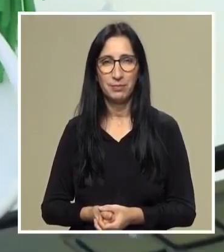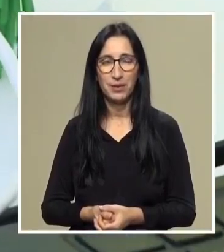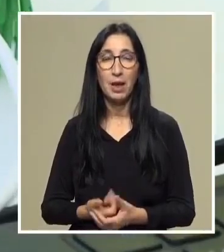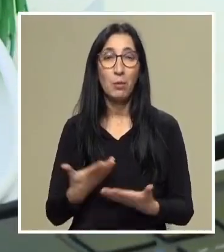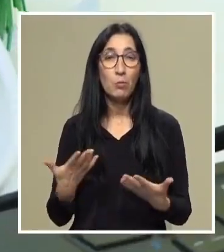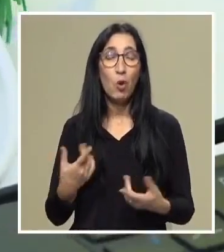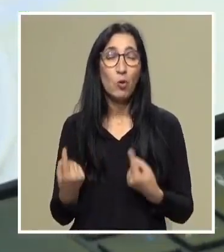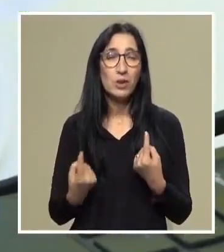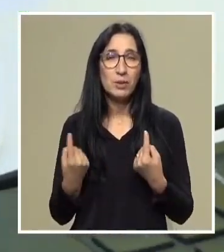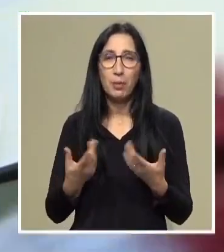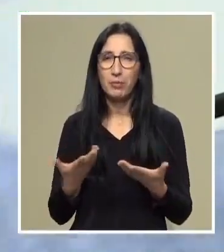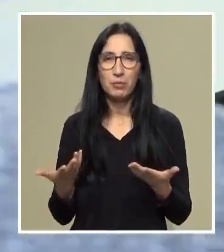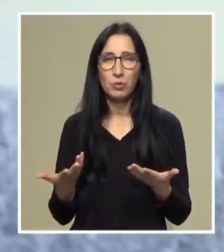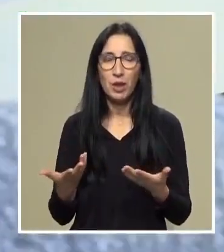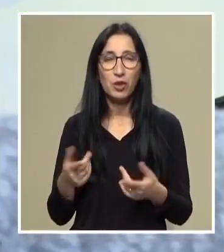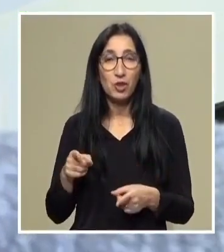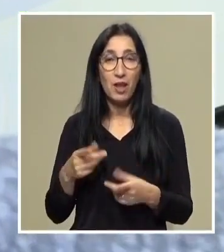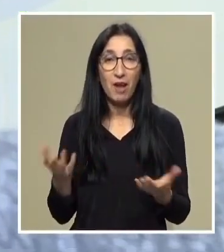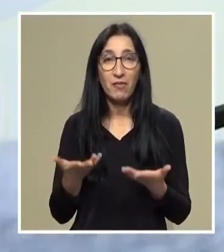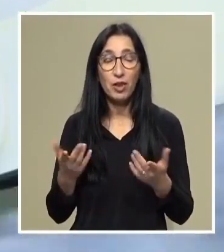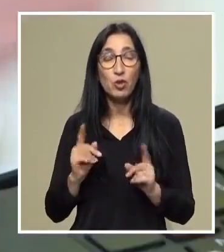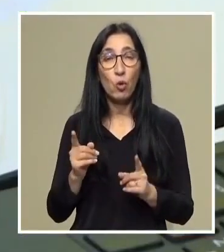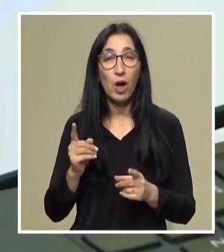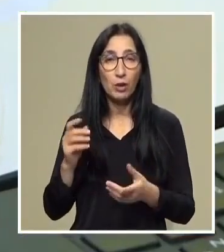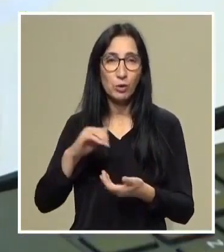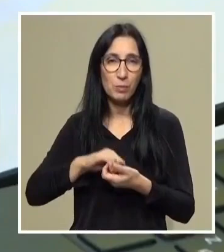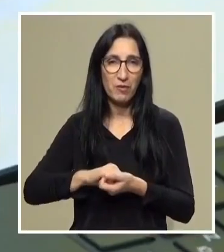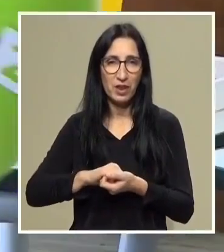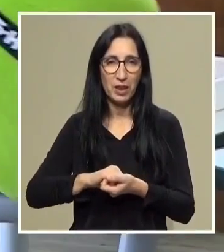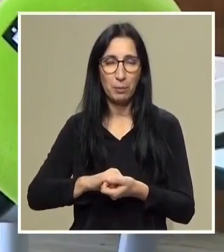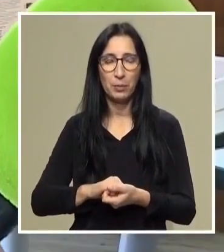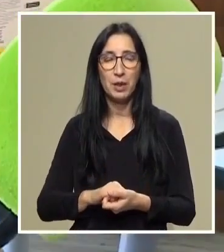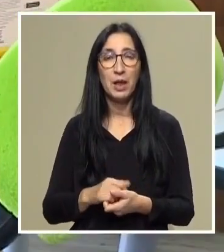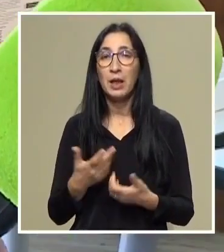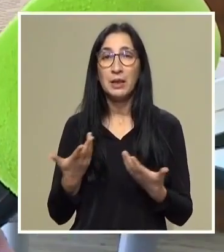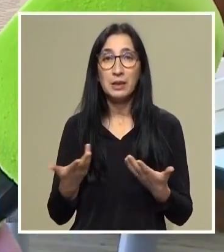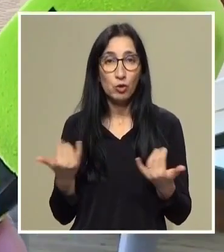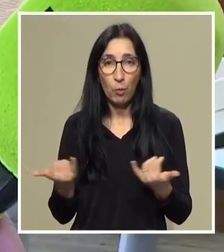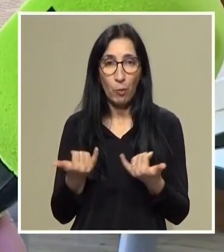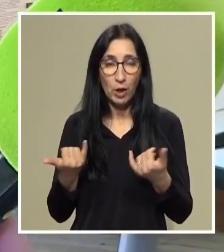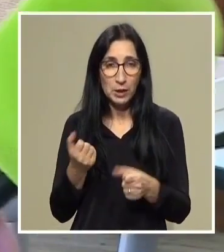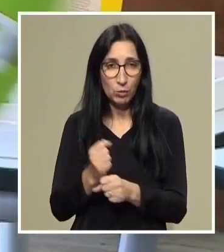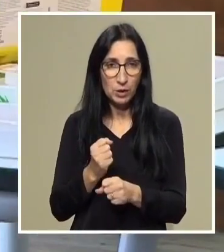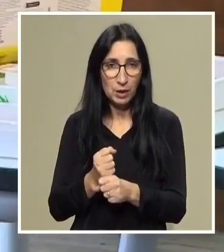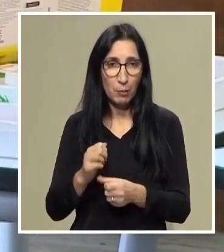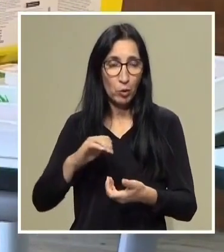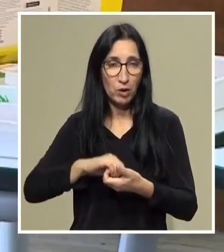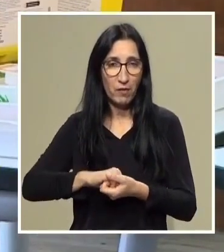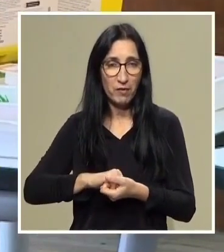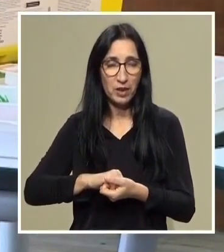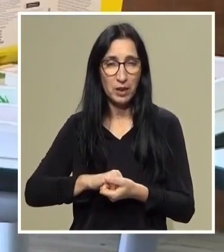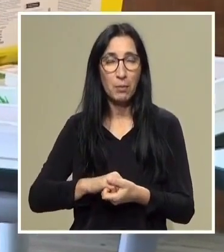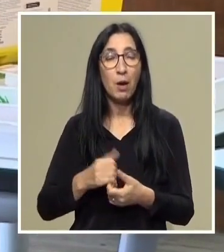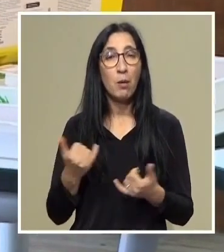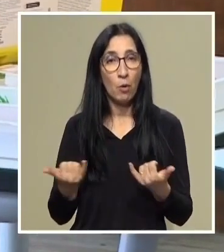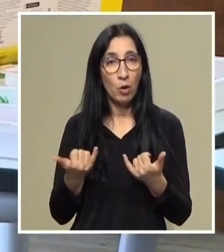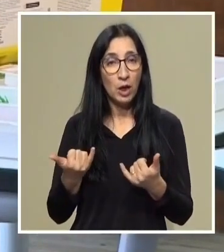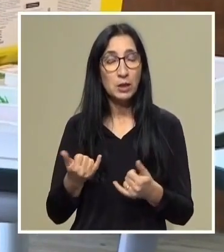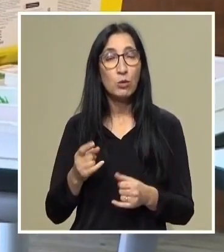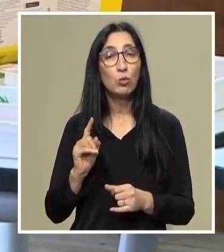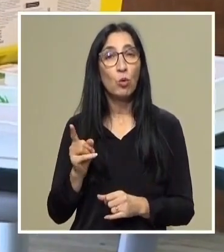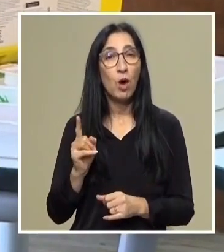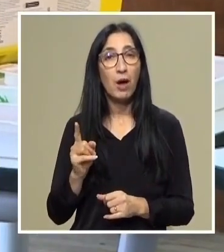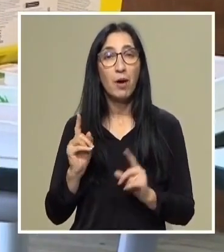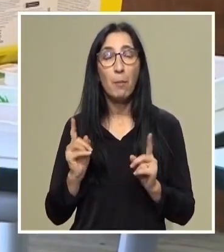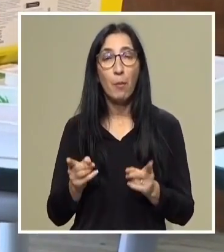Много е забавно, даже и тук най-вече когато сме в екип. А защо по-лесно ли се работи в екип? По-лесно е, защото тогава